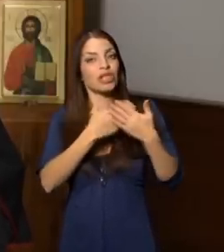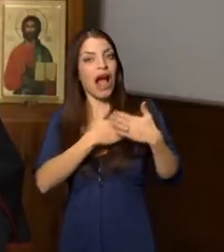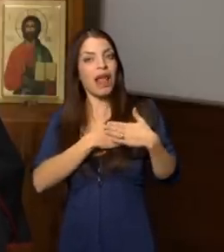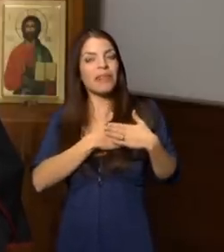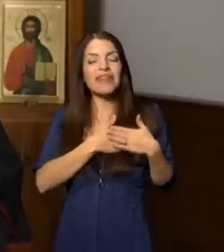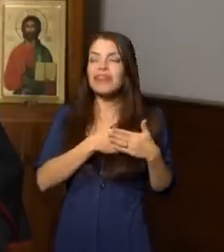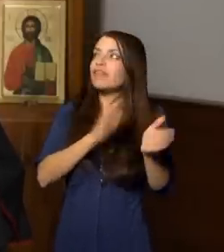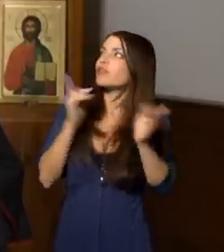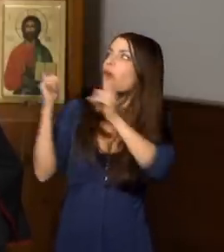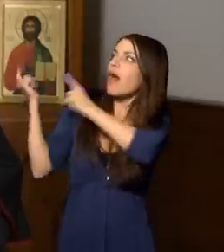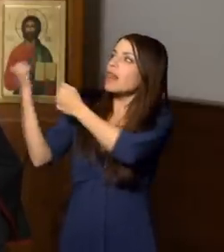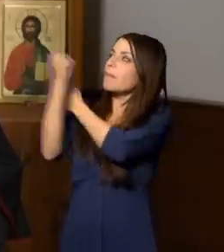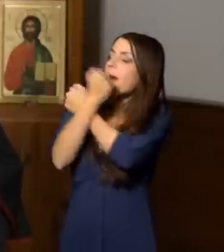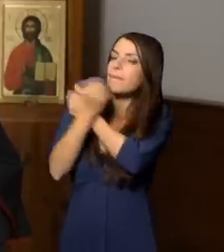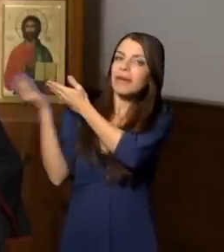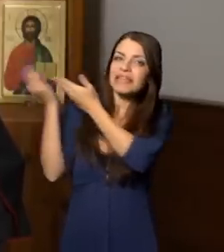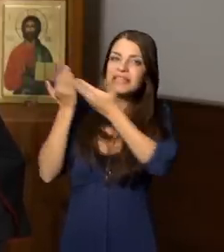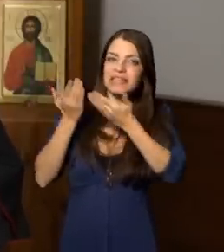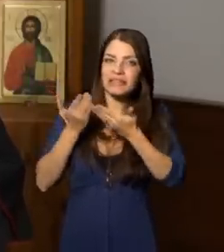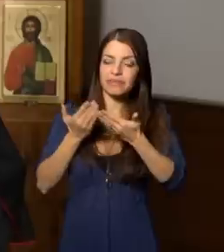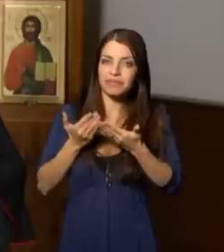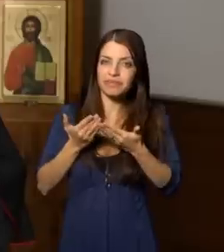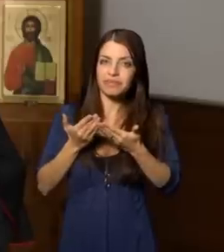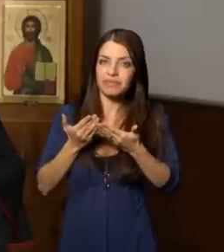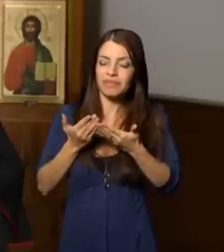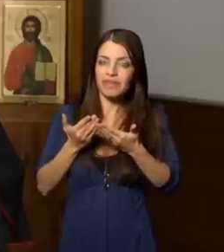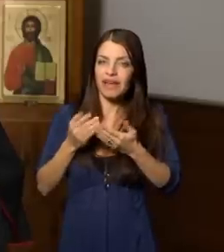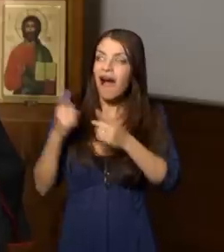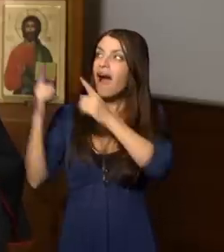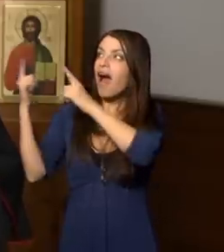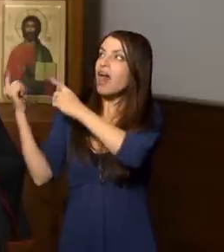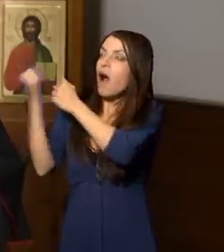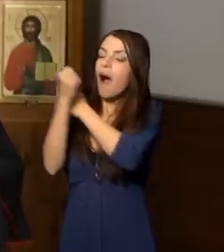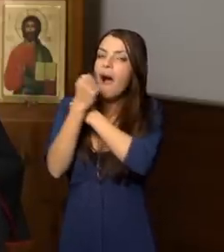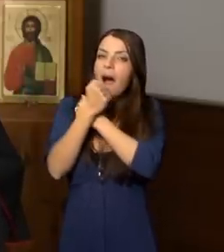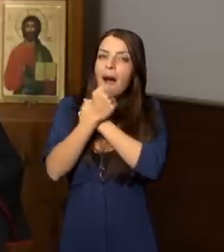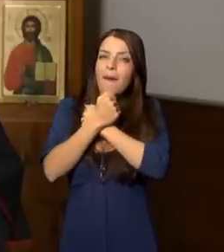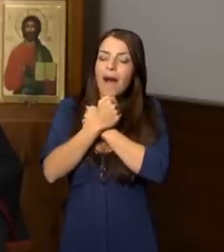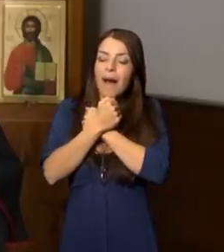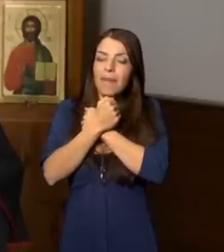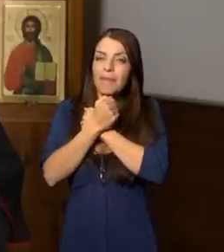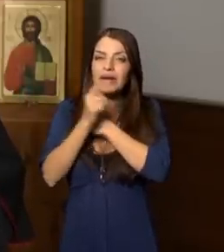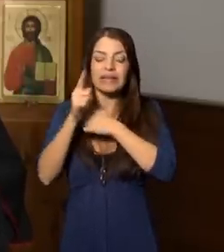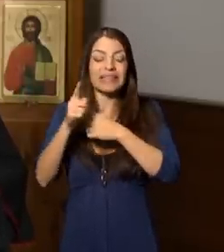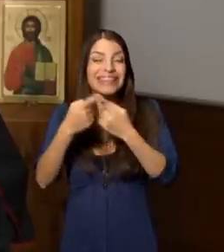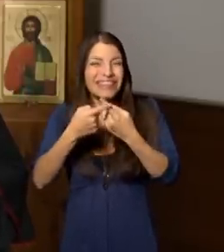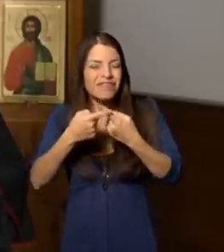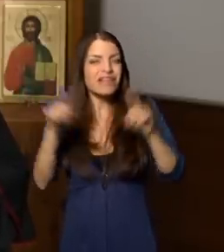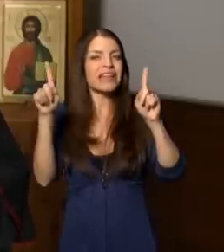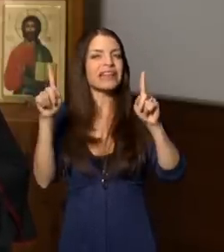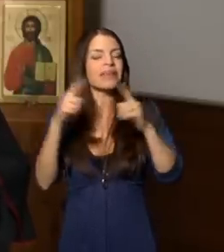nirċievu l-imħabba tiegħu. L-imħabba li toħroġ minn Alla trid tmur lilin minn kull imħabba